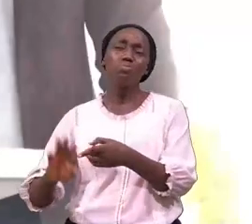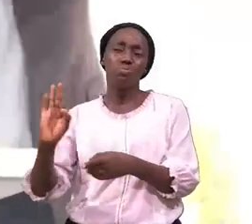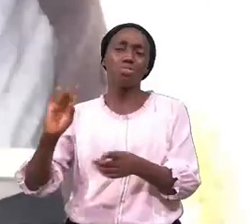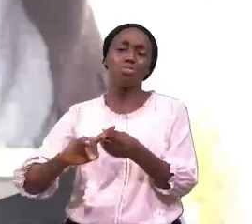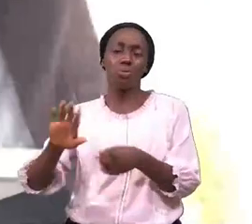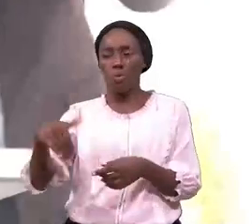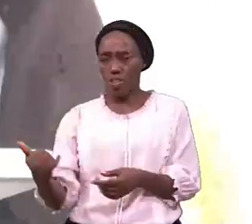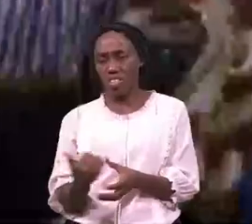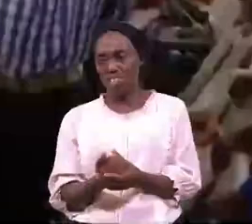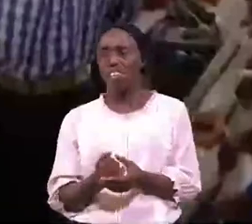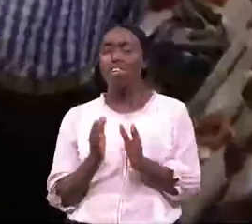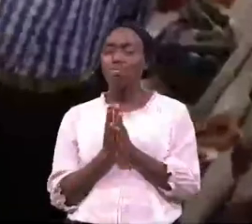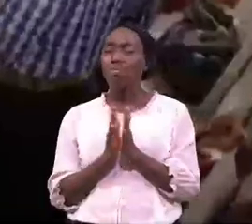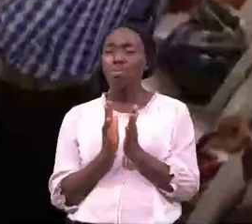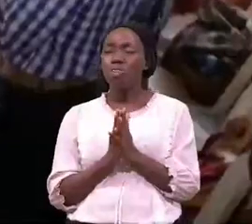Et comme ça, ils seront sauvés.